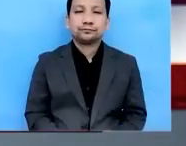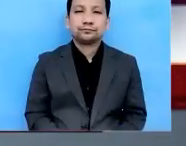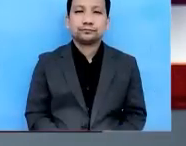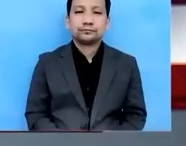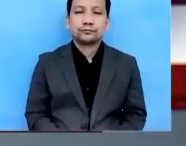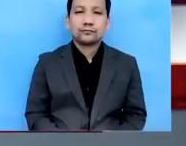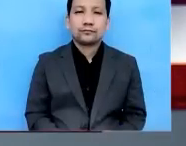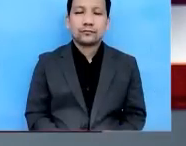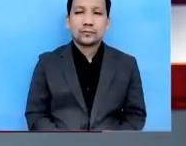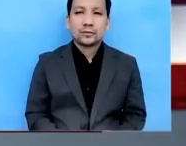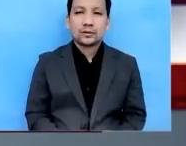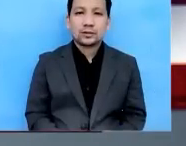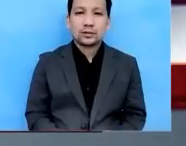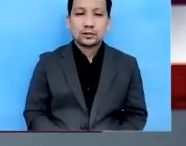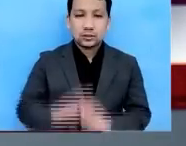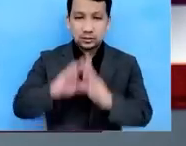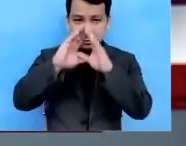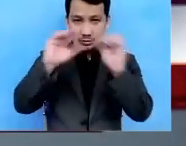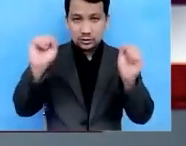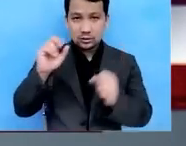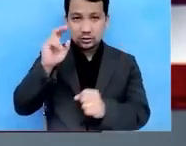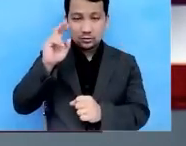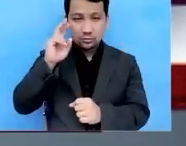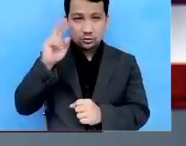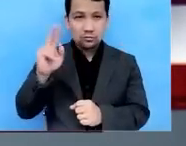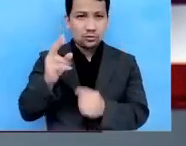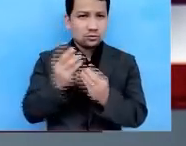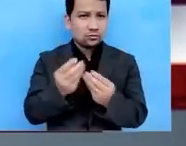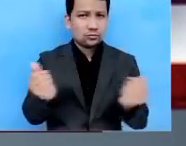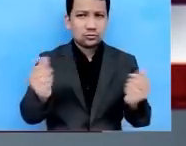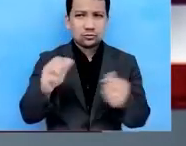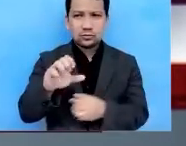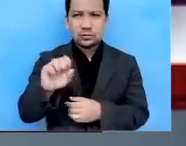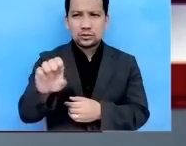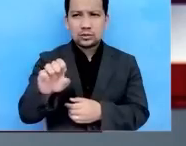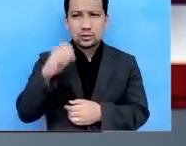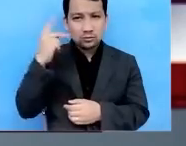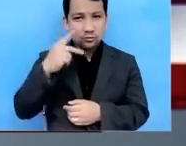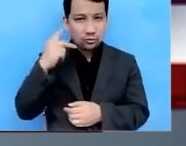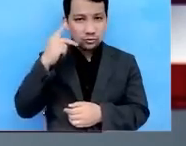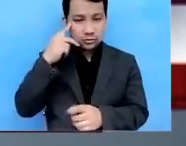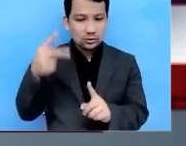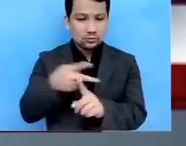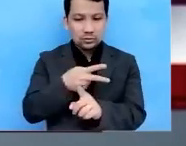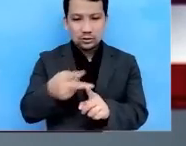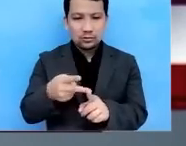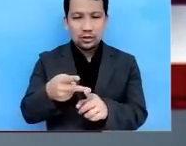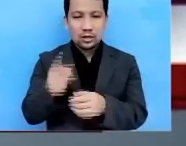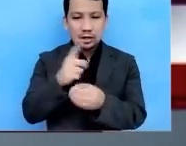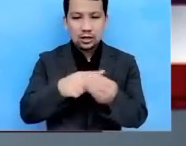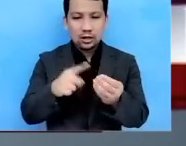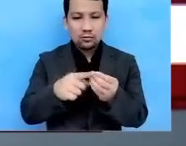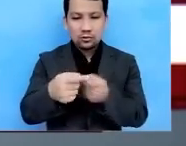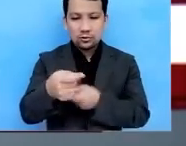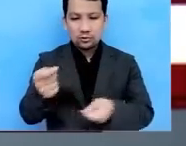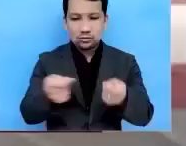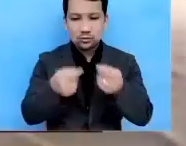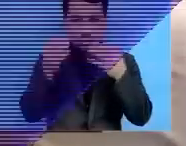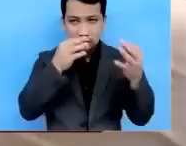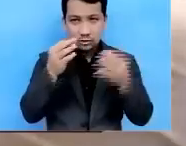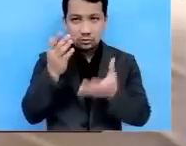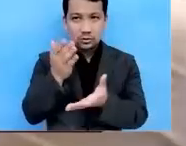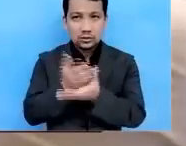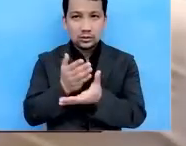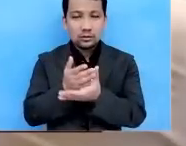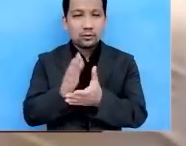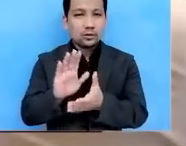Iniutos ni Pangulong Bongbong Marcos na resolbahin ang mga kaso ng political violence at ang illegal na kalakaran ng droga. Sinabi yan ng